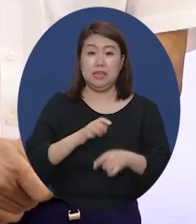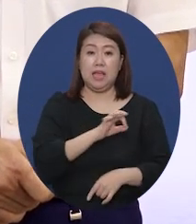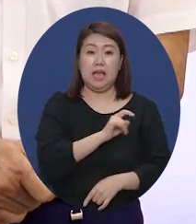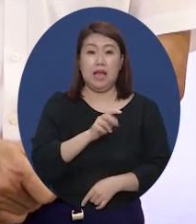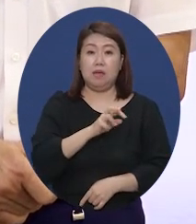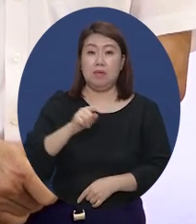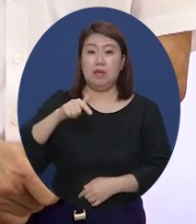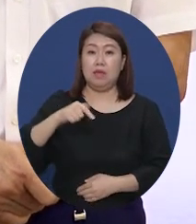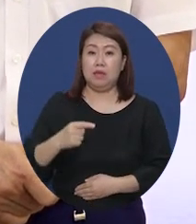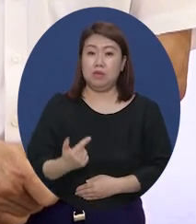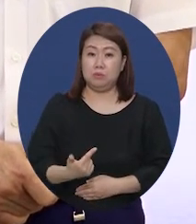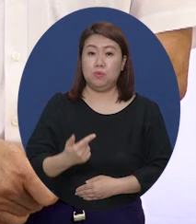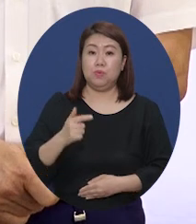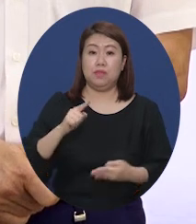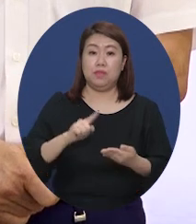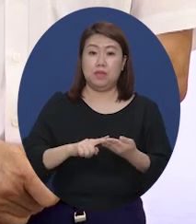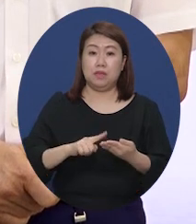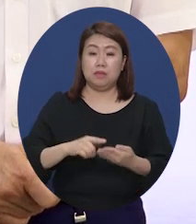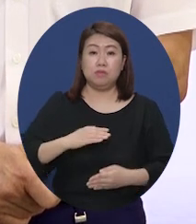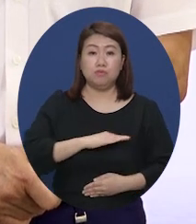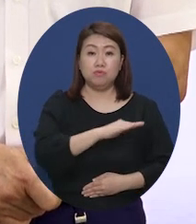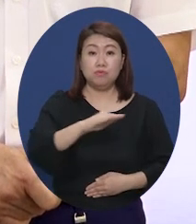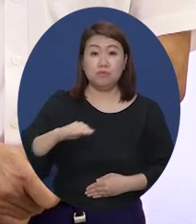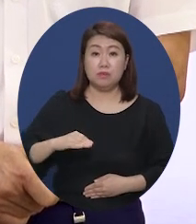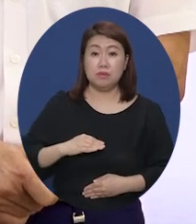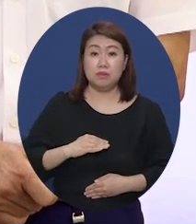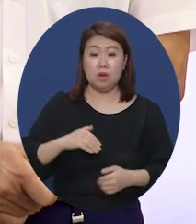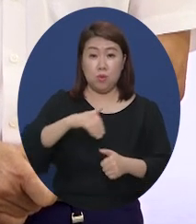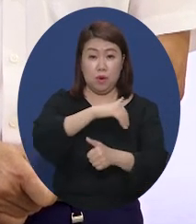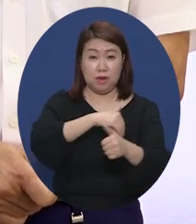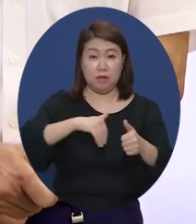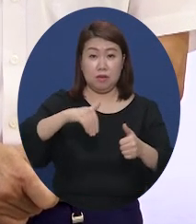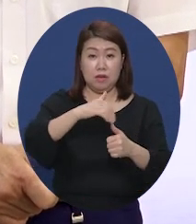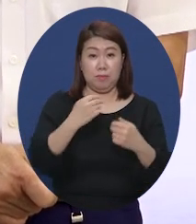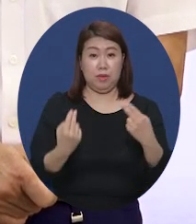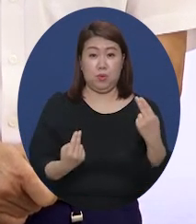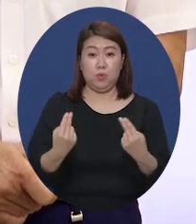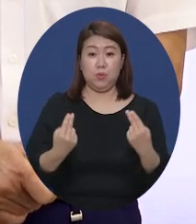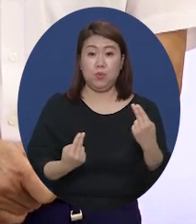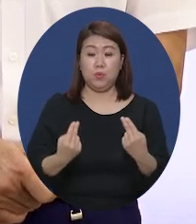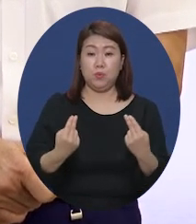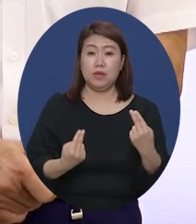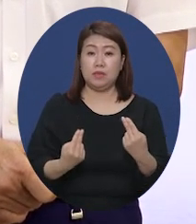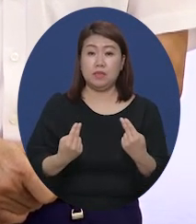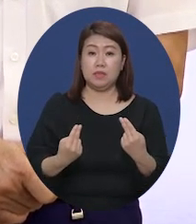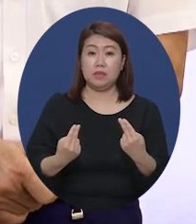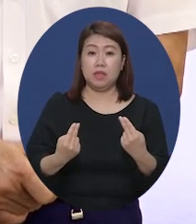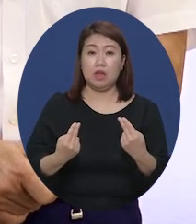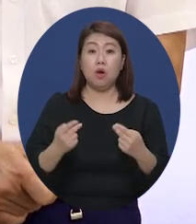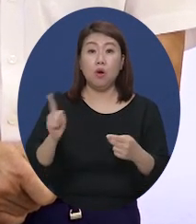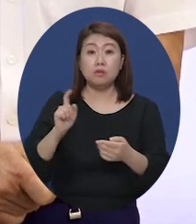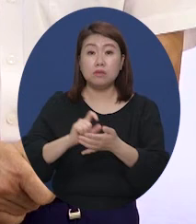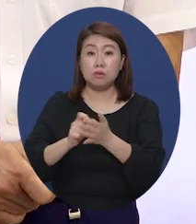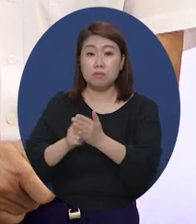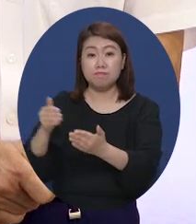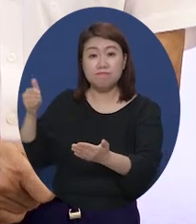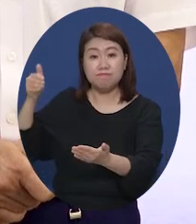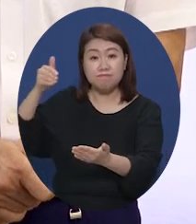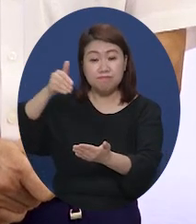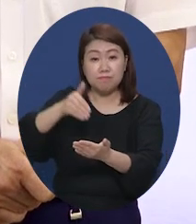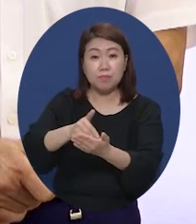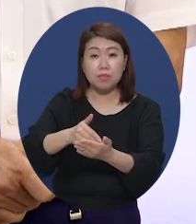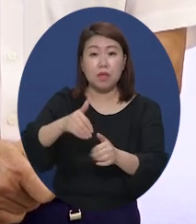그죠? 아마존에 대해서 우리 환경 문제 한번 비교해 가면서 그렇죠? 우리 환경 문제 어느 정도 와